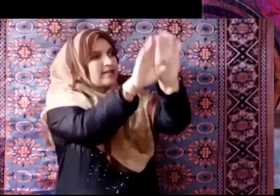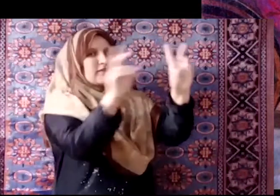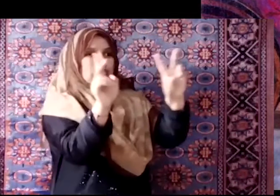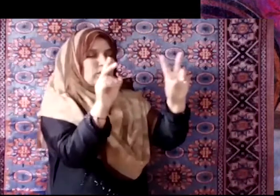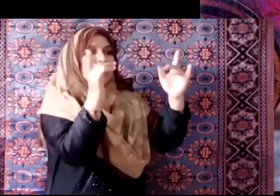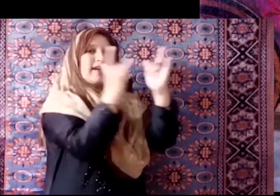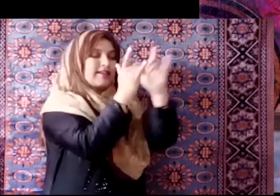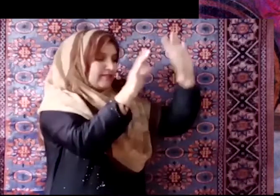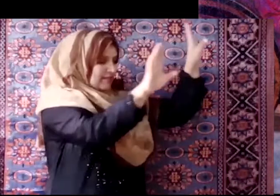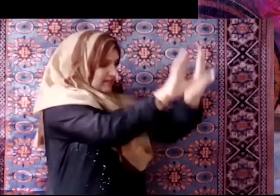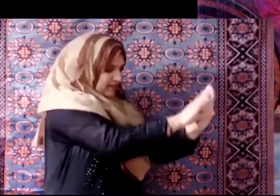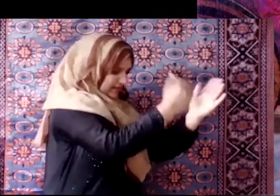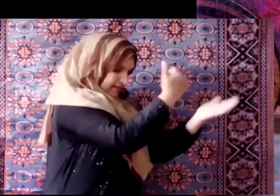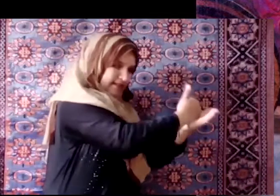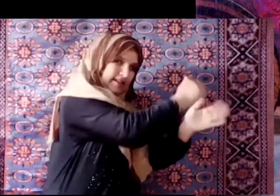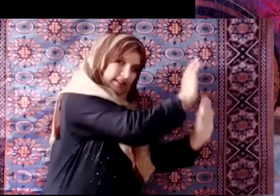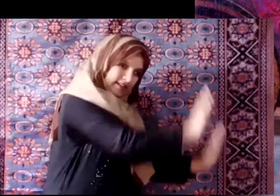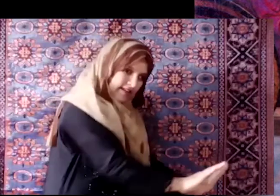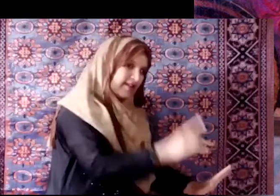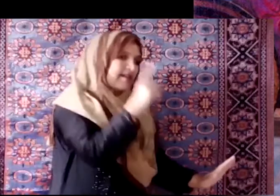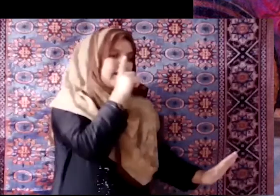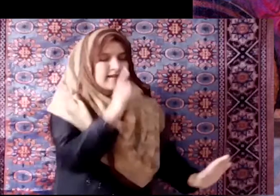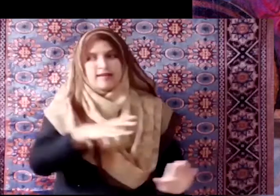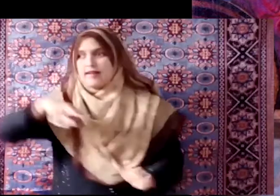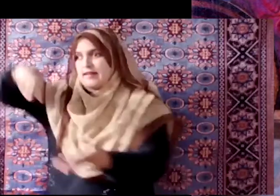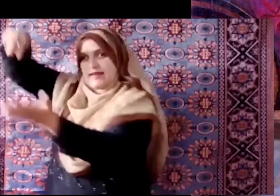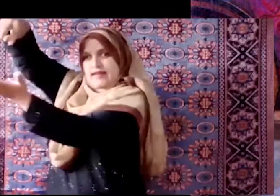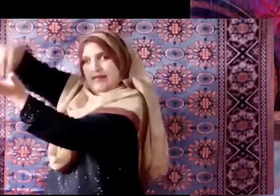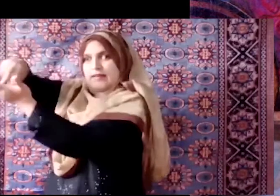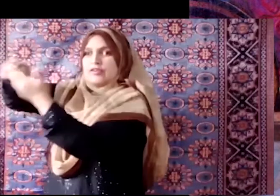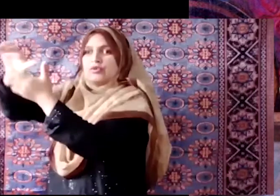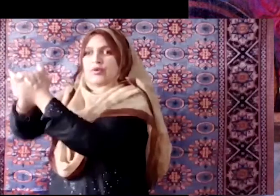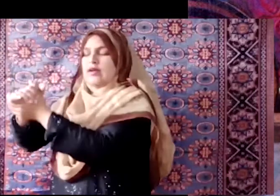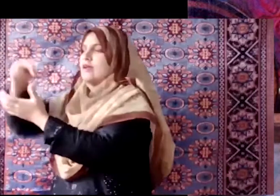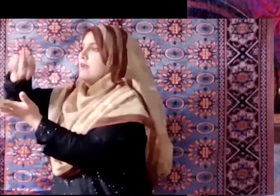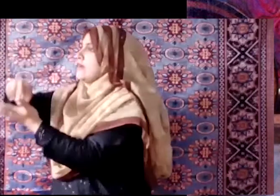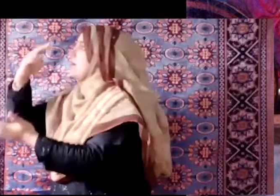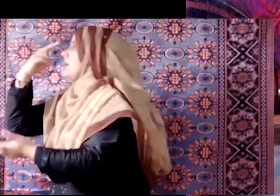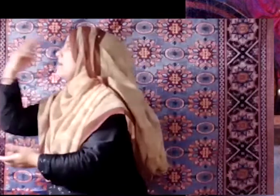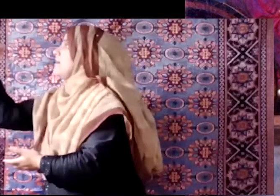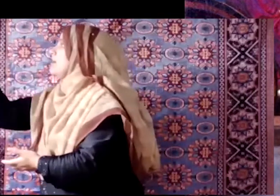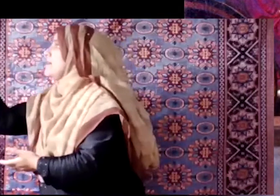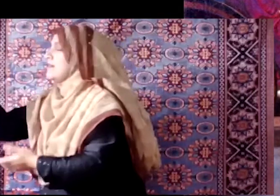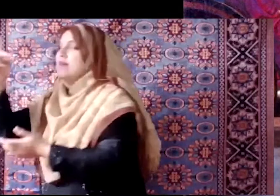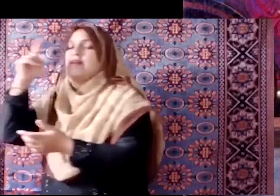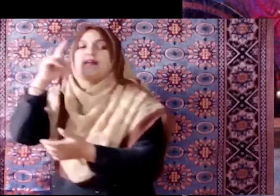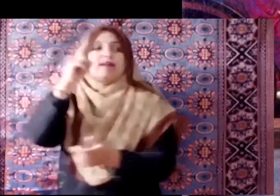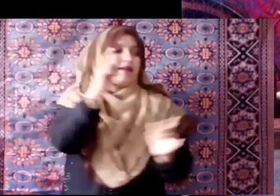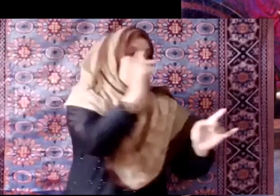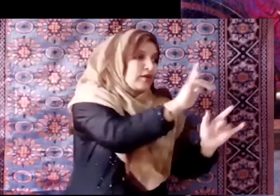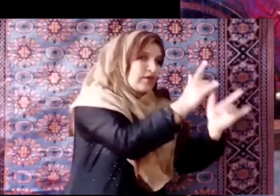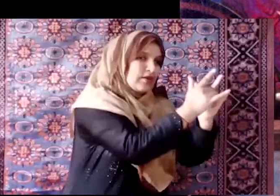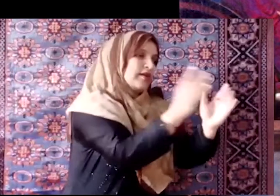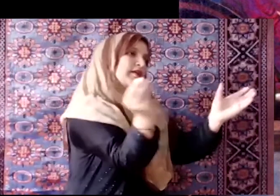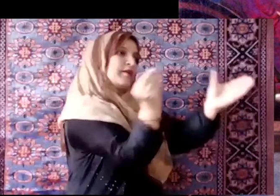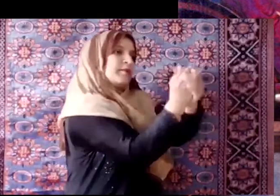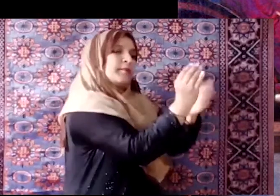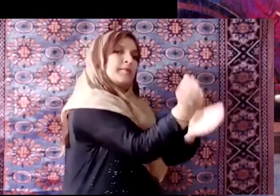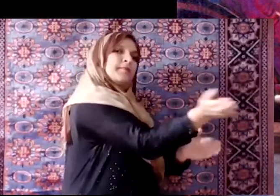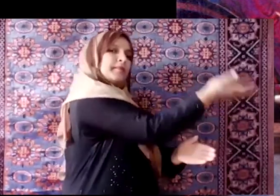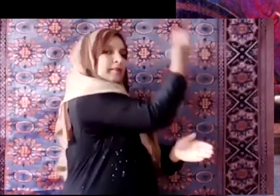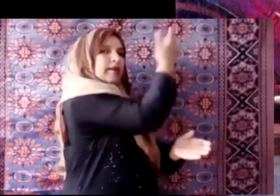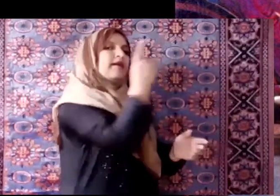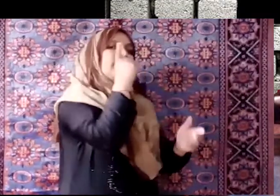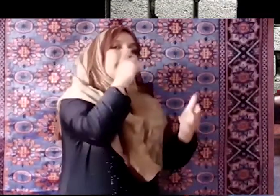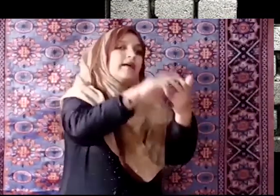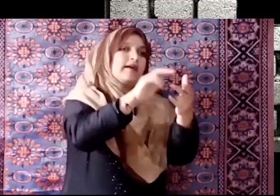کر دیا گیا تاکہ سادھو منتروں کے ذریعے ہیر کو صحت یاب کرے۔ چنانچہ سہتی نے کمرے کی دیوار میں نقب